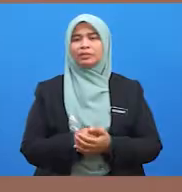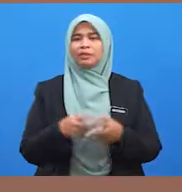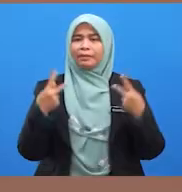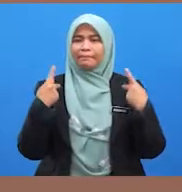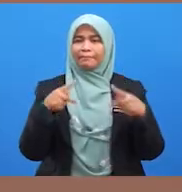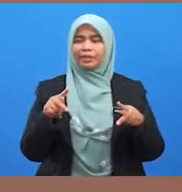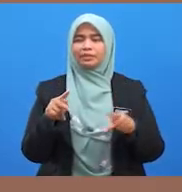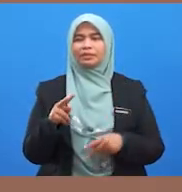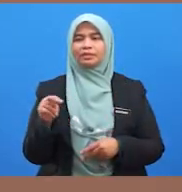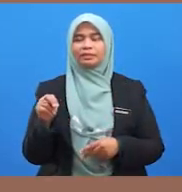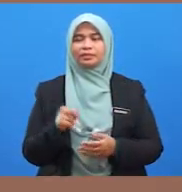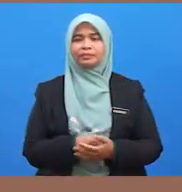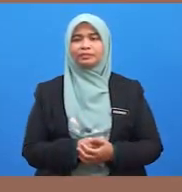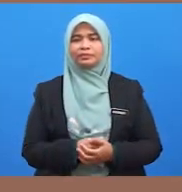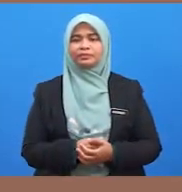iaitu faktor pasaran.